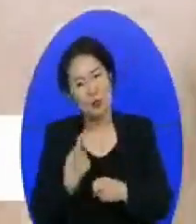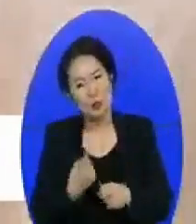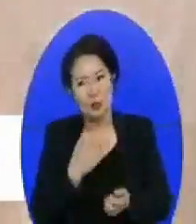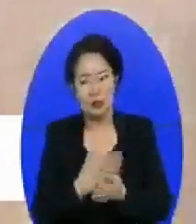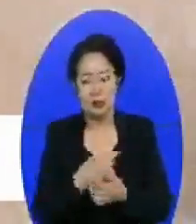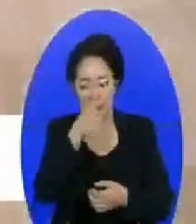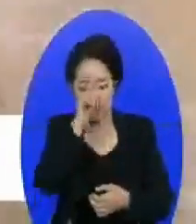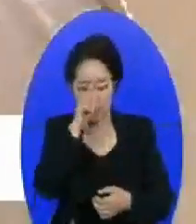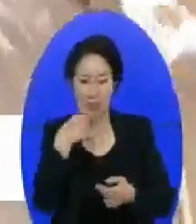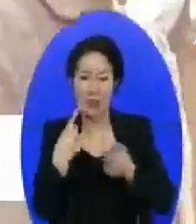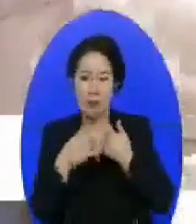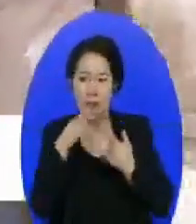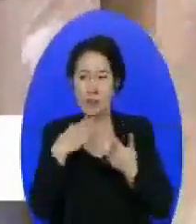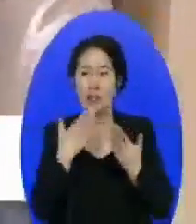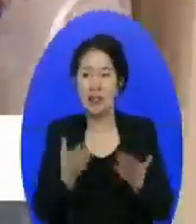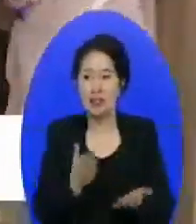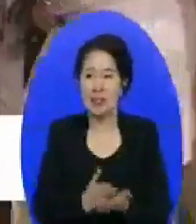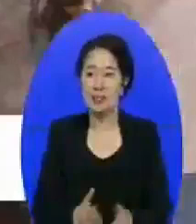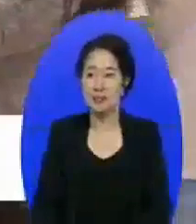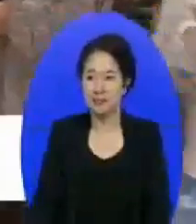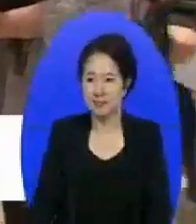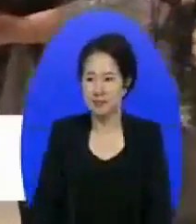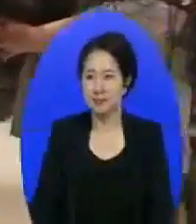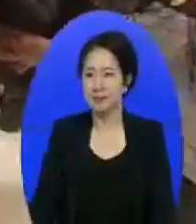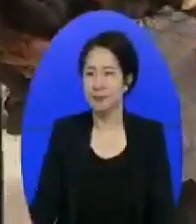байгааг эмнэлгийнхэн мэдээлж байна.